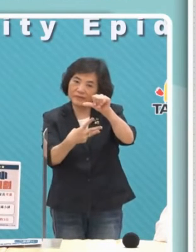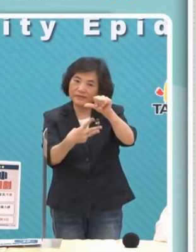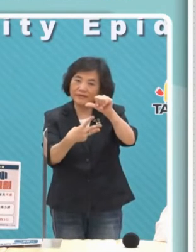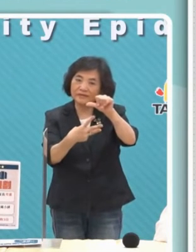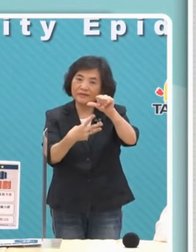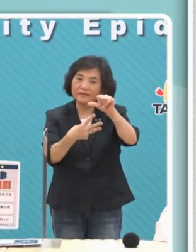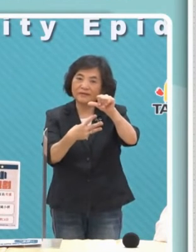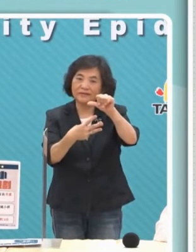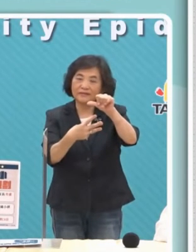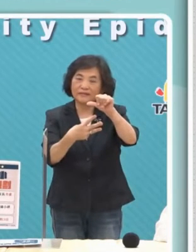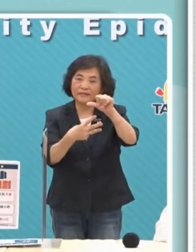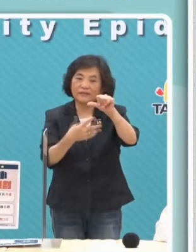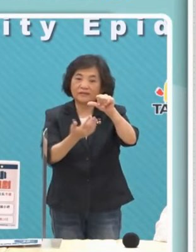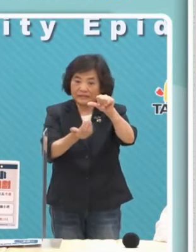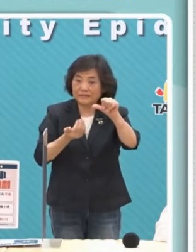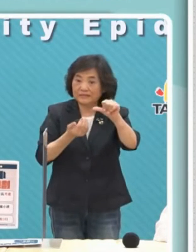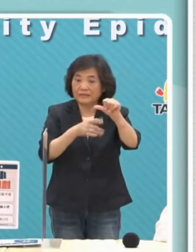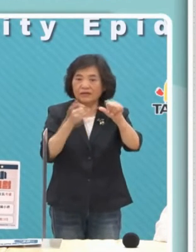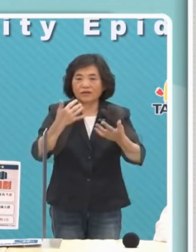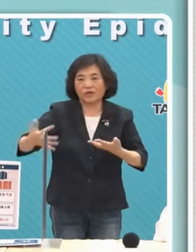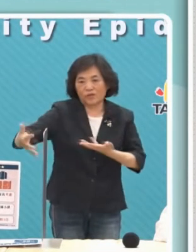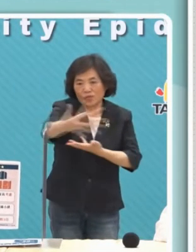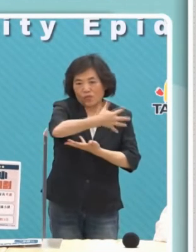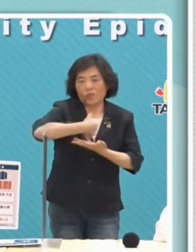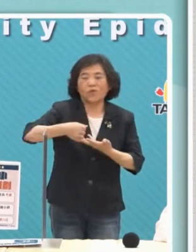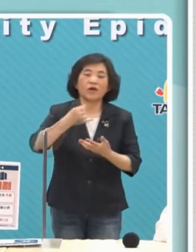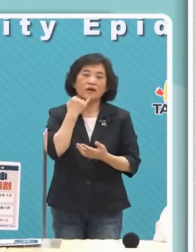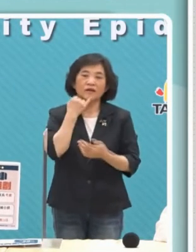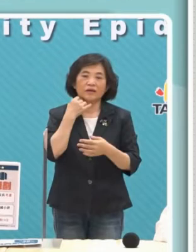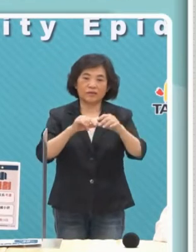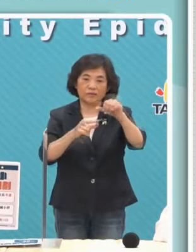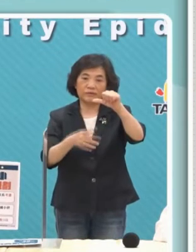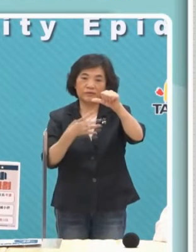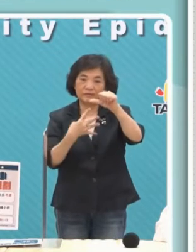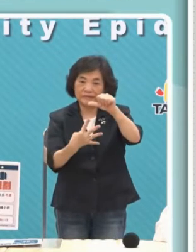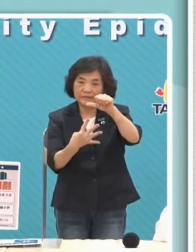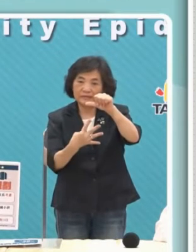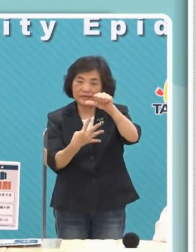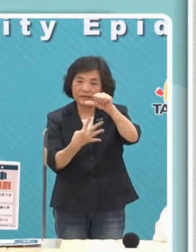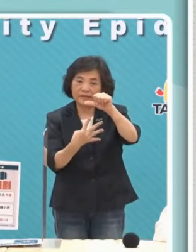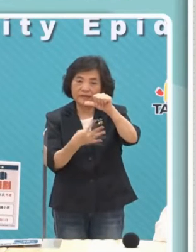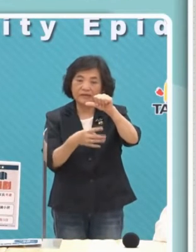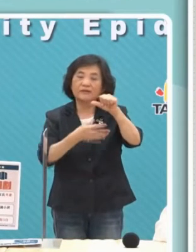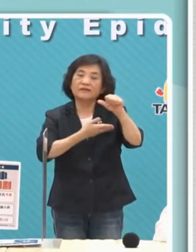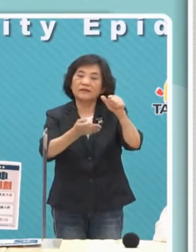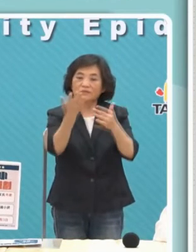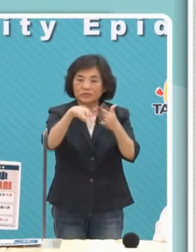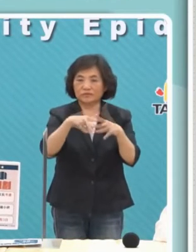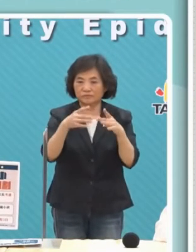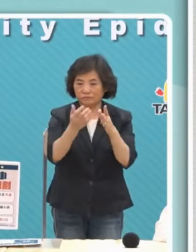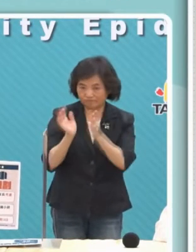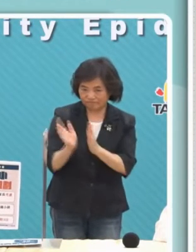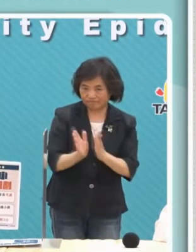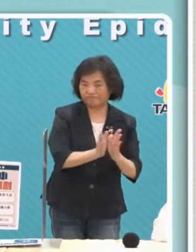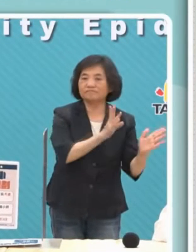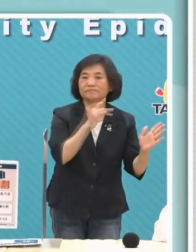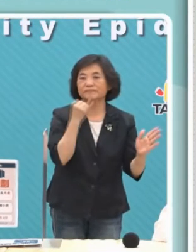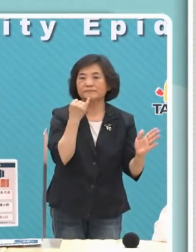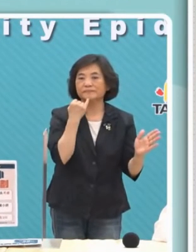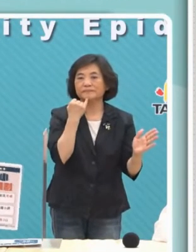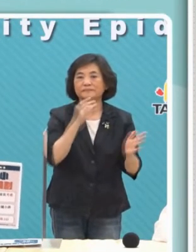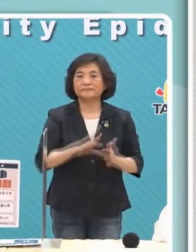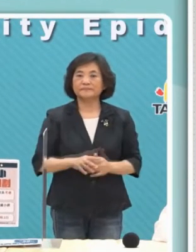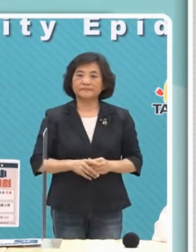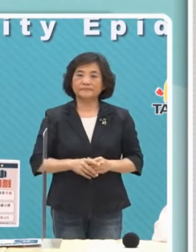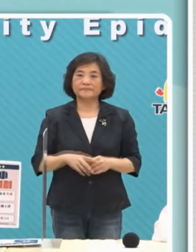5月3号那应该可以全部回收。那5月4号我们让学校再有1天的准备跟整理。所